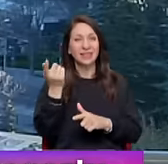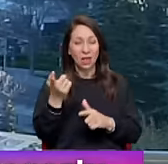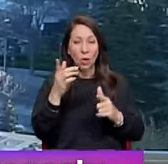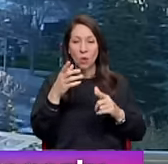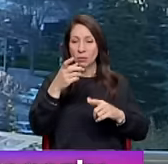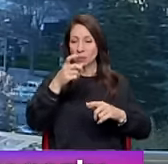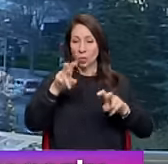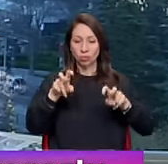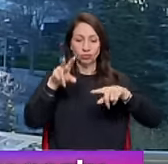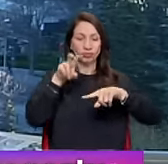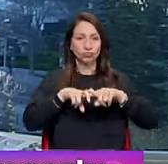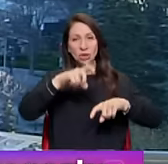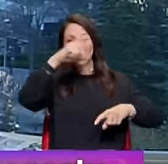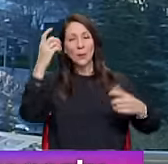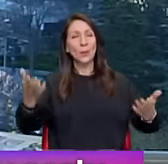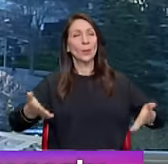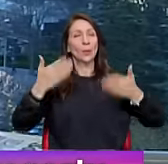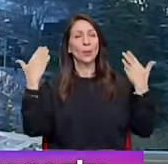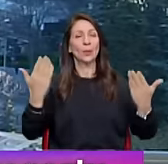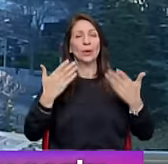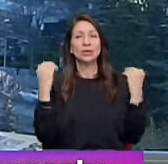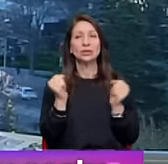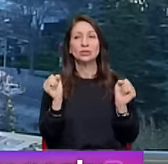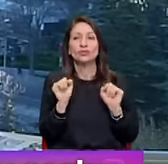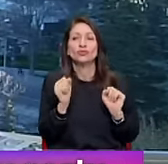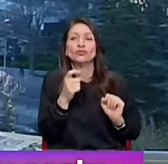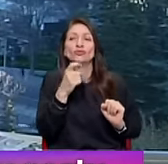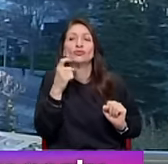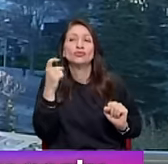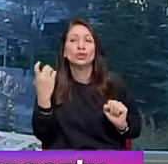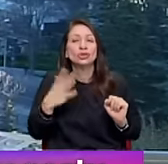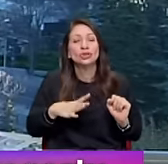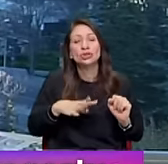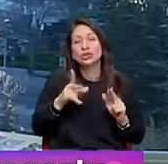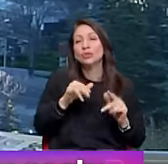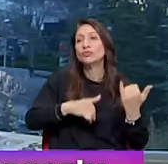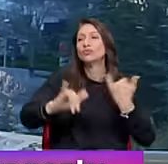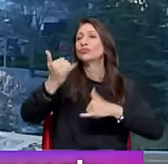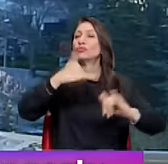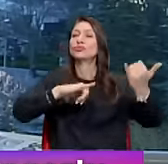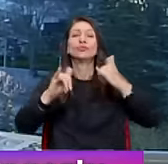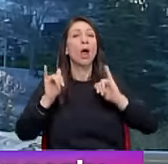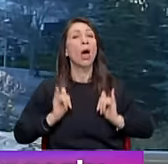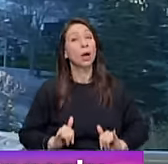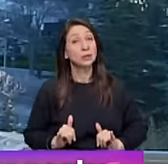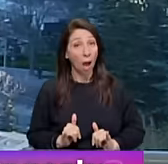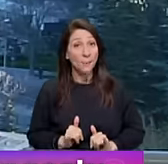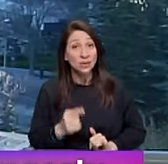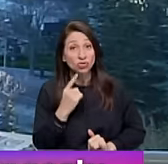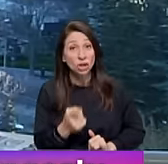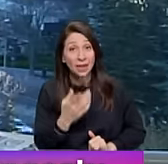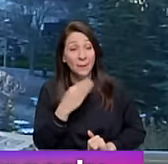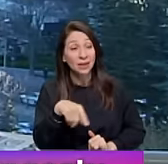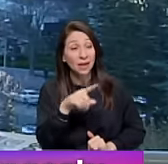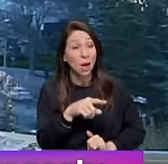makamlarda yazın serin, kışın sıcacık olacaklar. İstedikleri yerlere, istedikleri şekilde uçaklarla gidecekler. Ama diyecekler ki